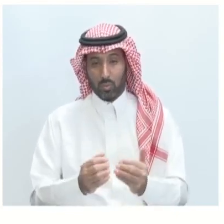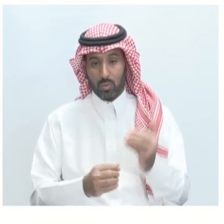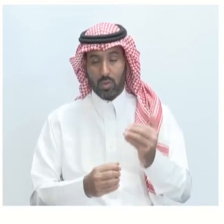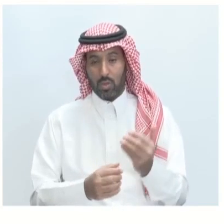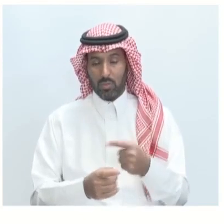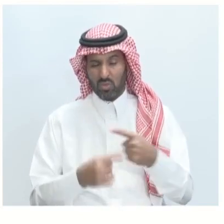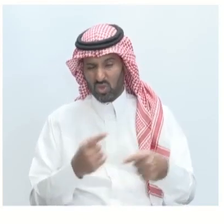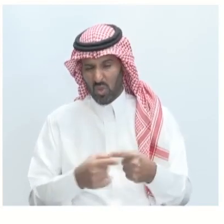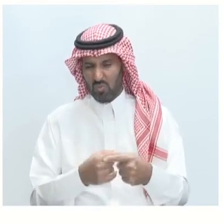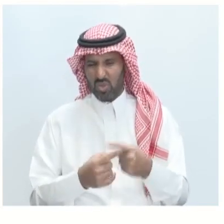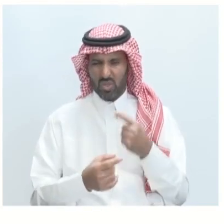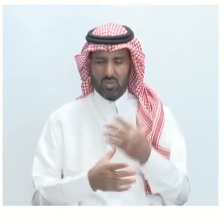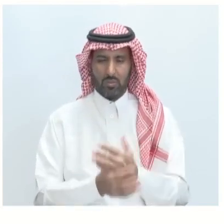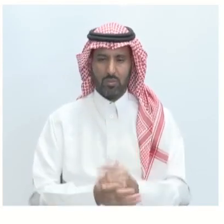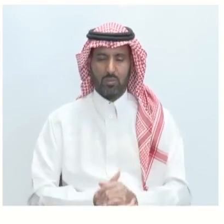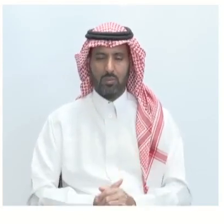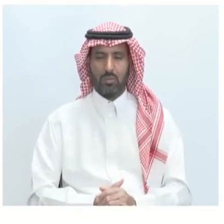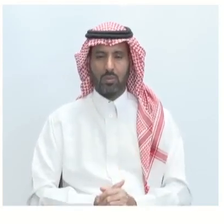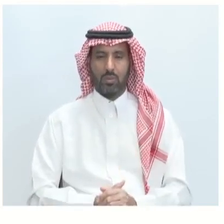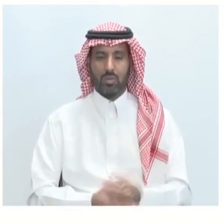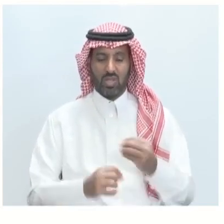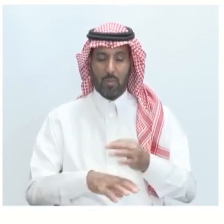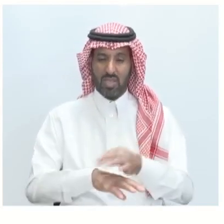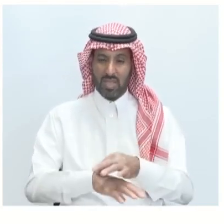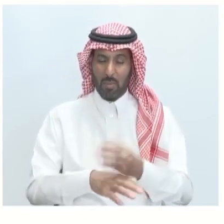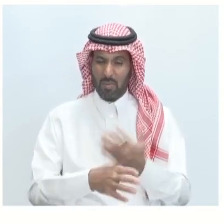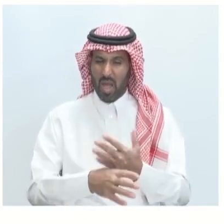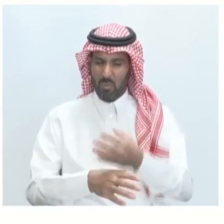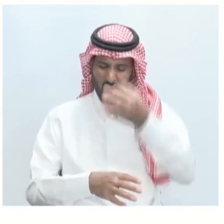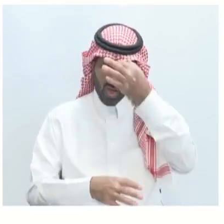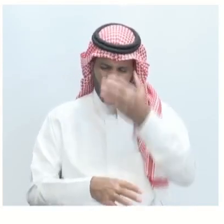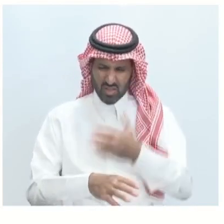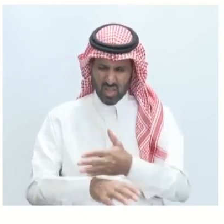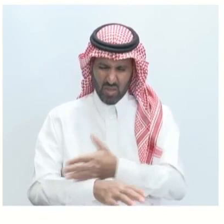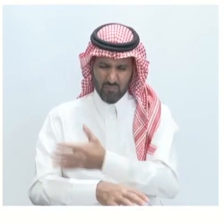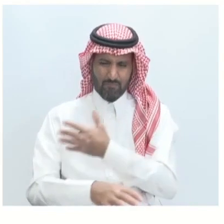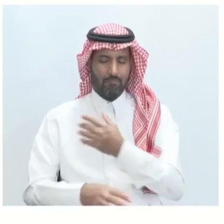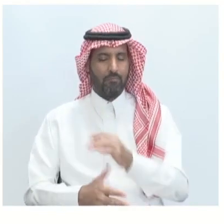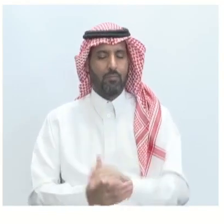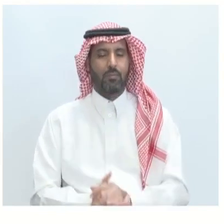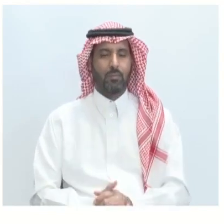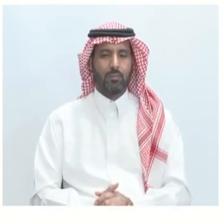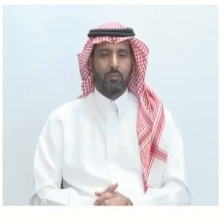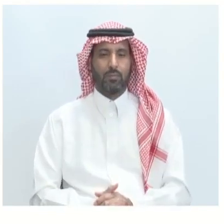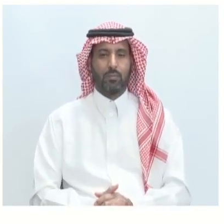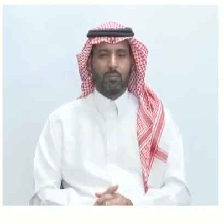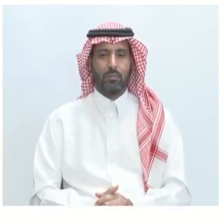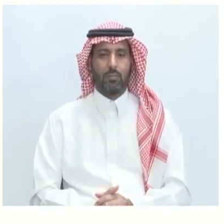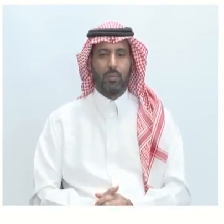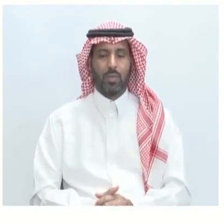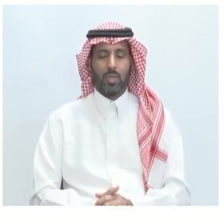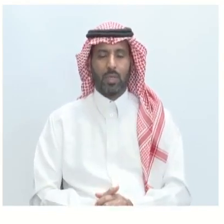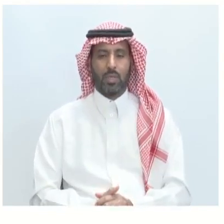بشكل مستمر وذكرنا على ذلك مثال ما هو احسنتم ان